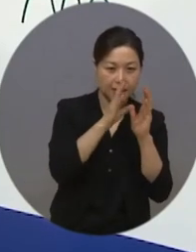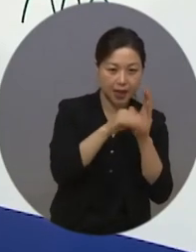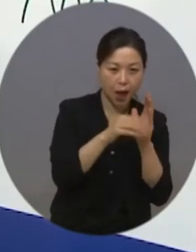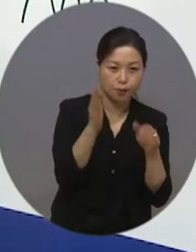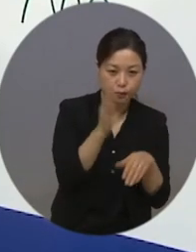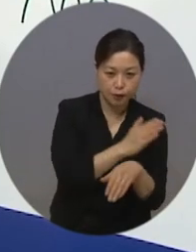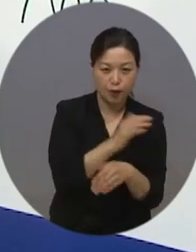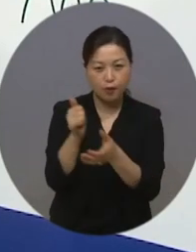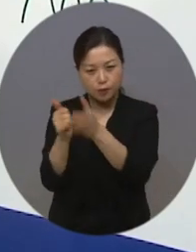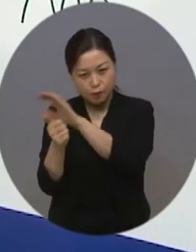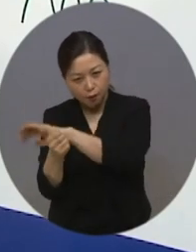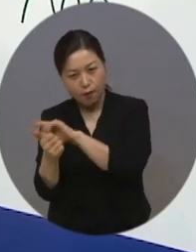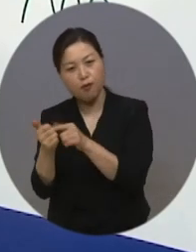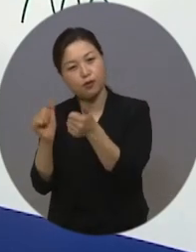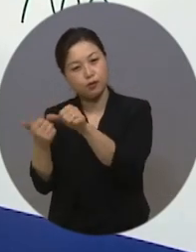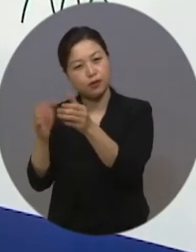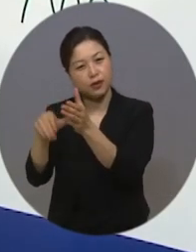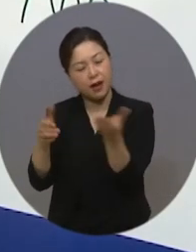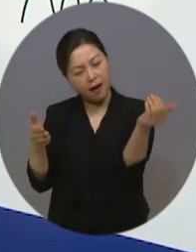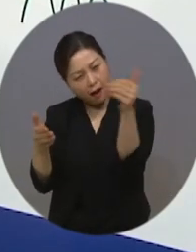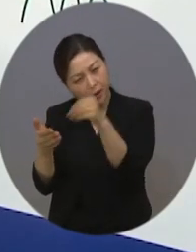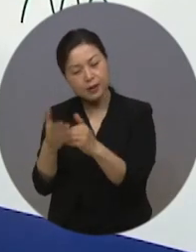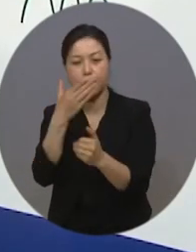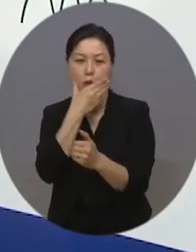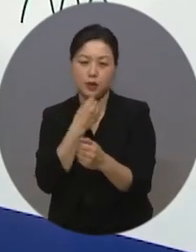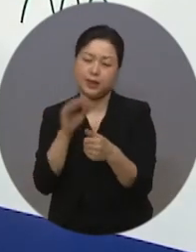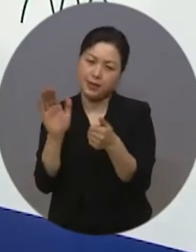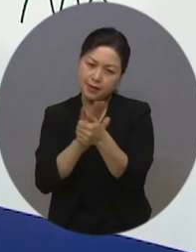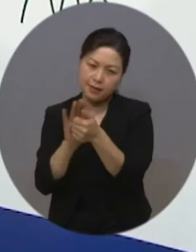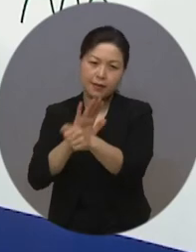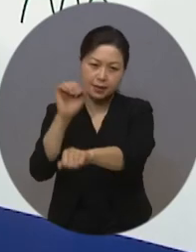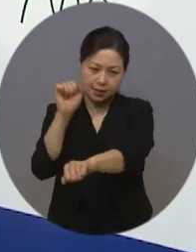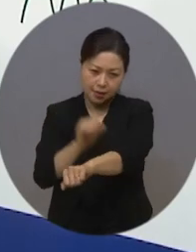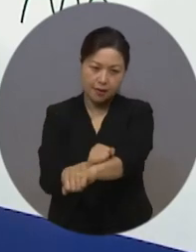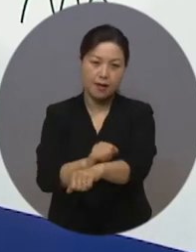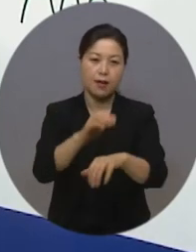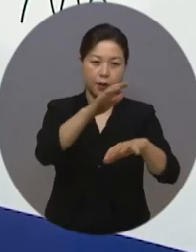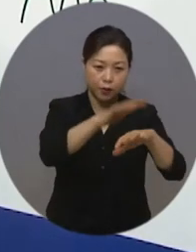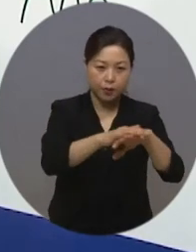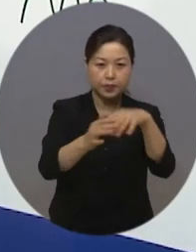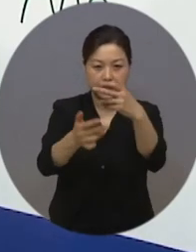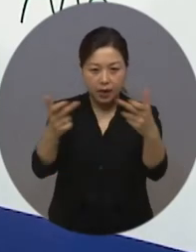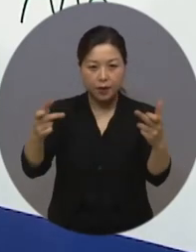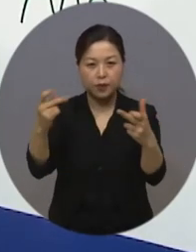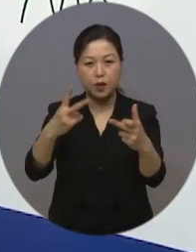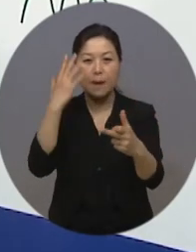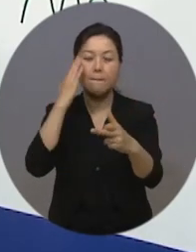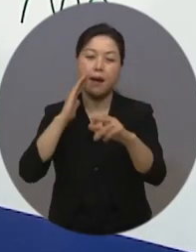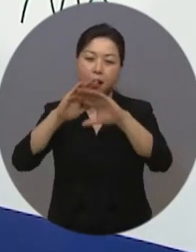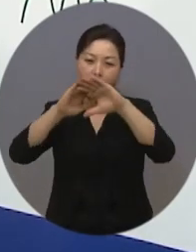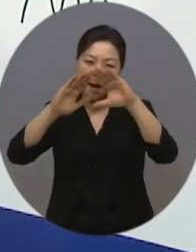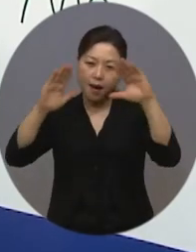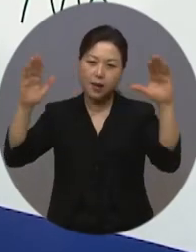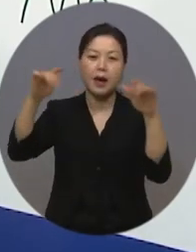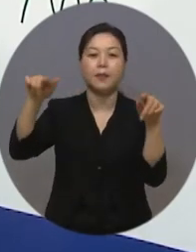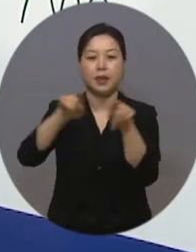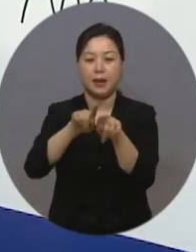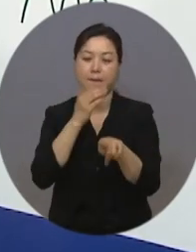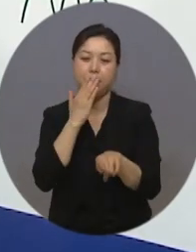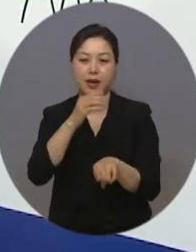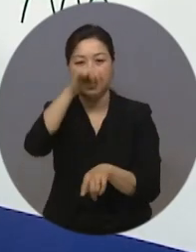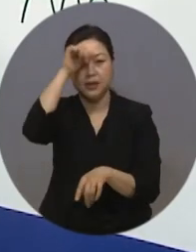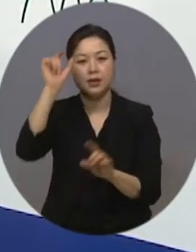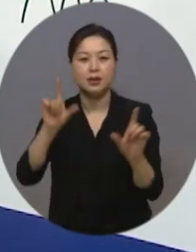복지 간 강군 입니다 농업과 자연과 그리고 사랑하는 일과 함께 할 수 있는